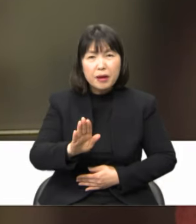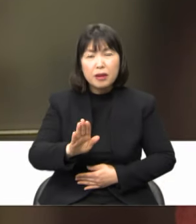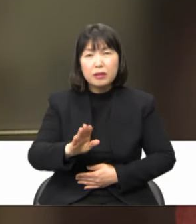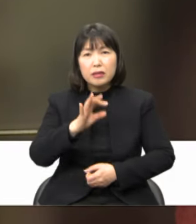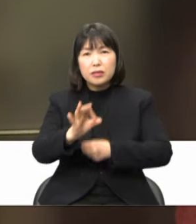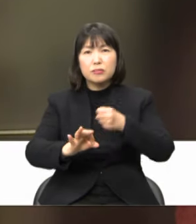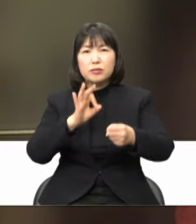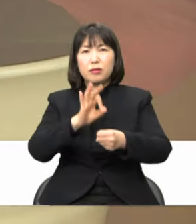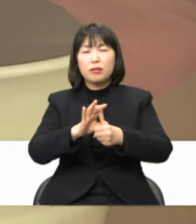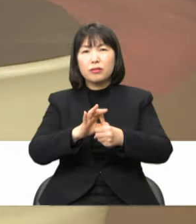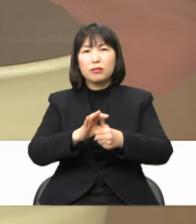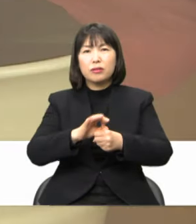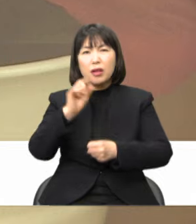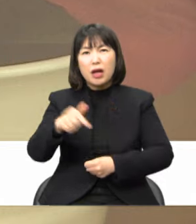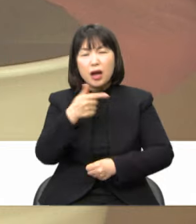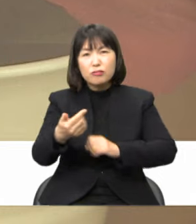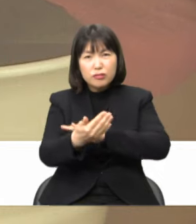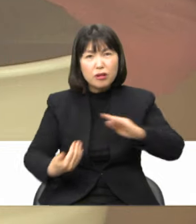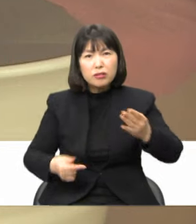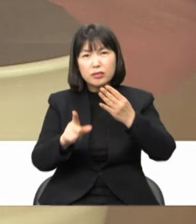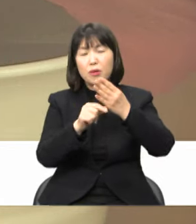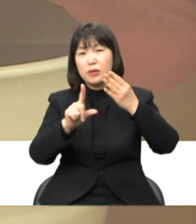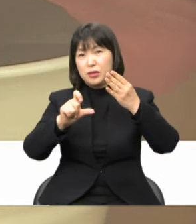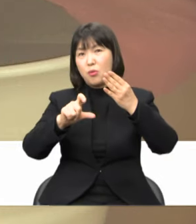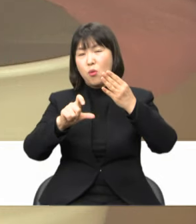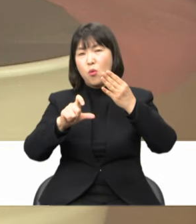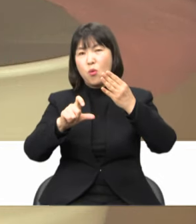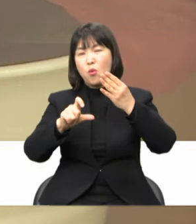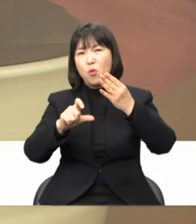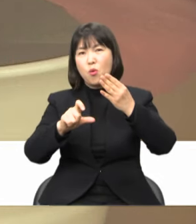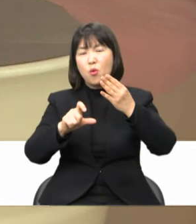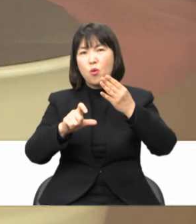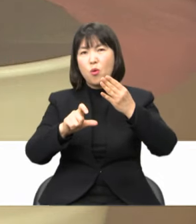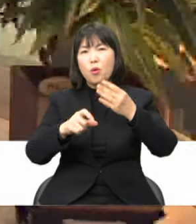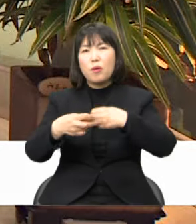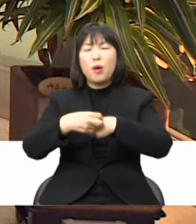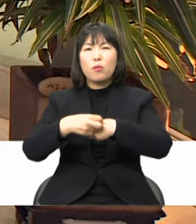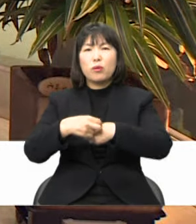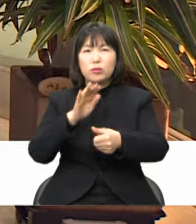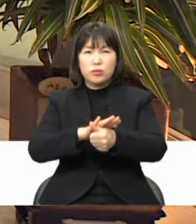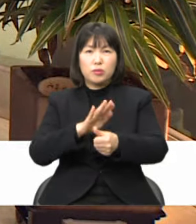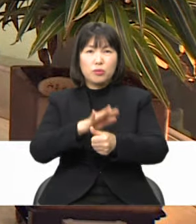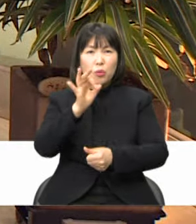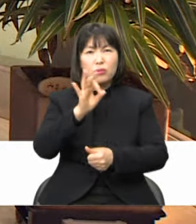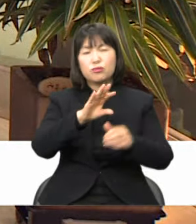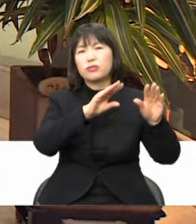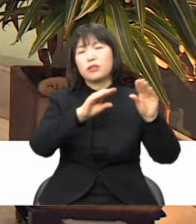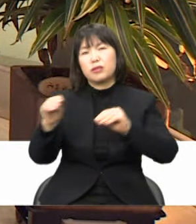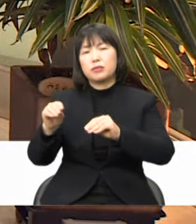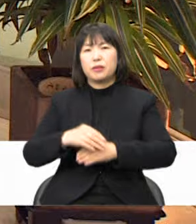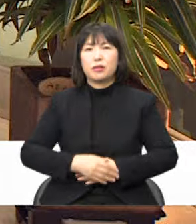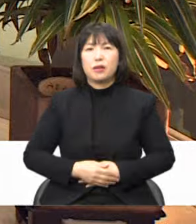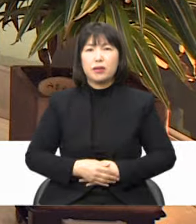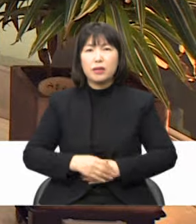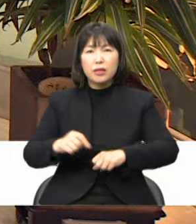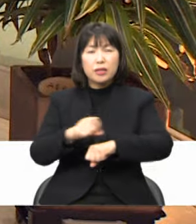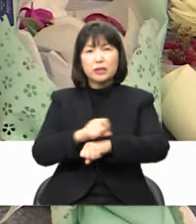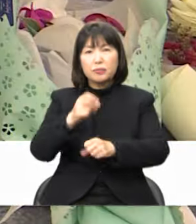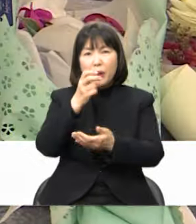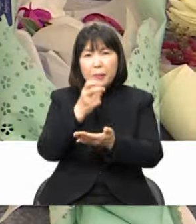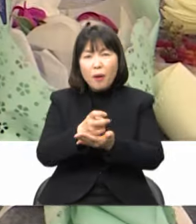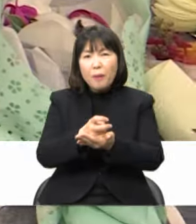4월 15일 유가족에 대한 치료비 지원이 중단됐습니다 세월로 특별법에 명시된 지원